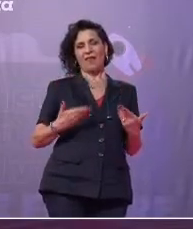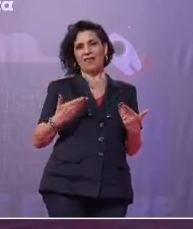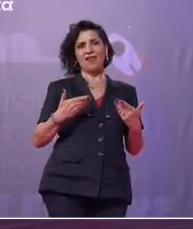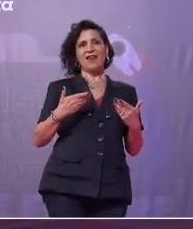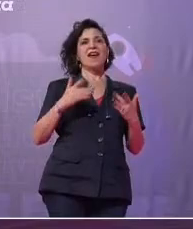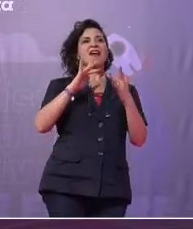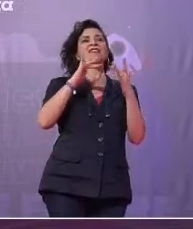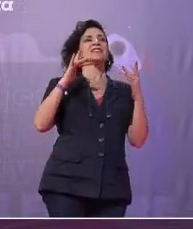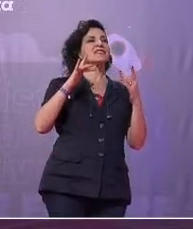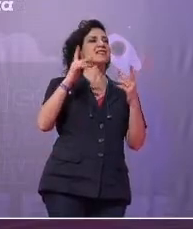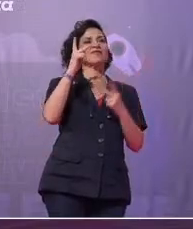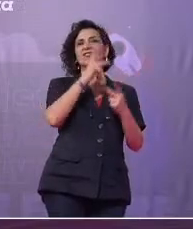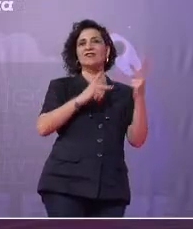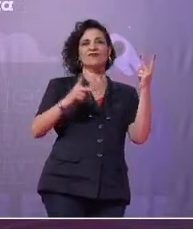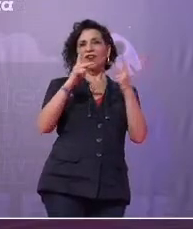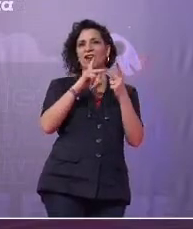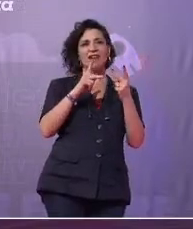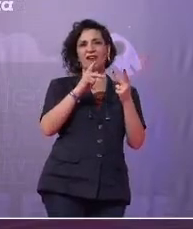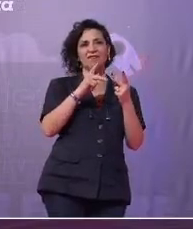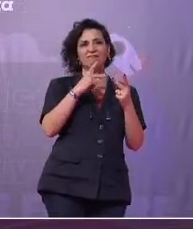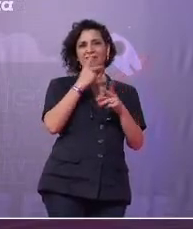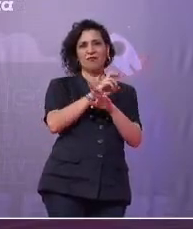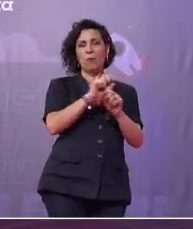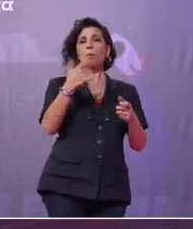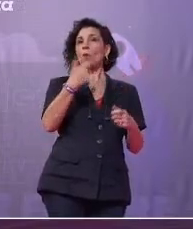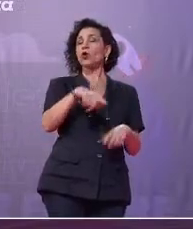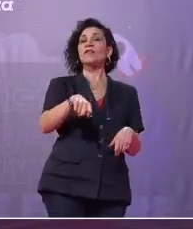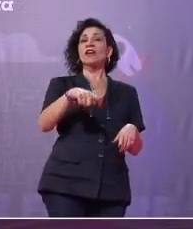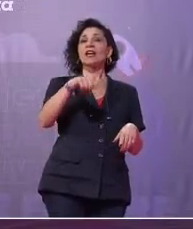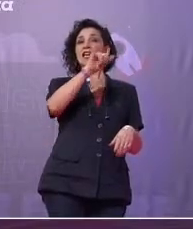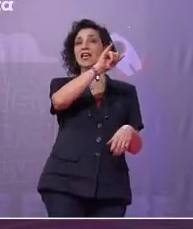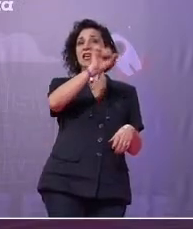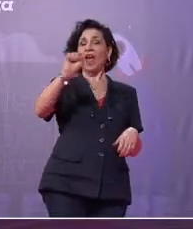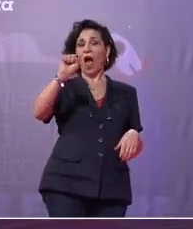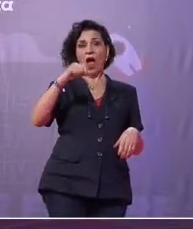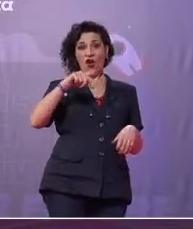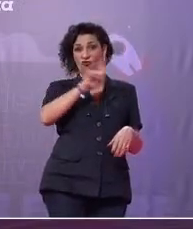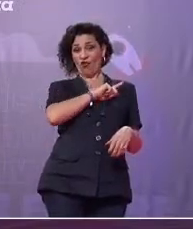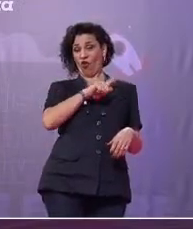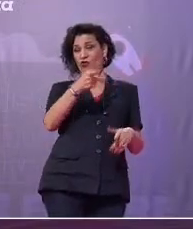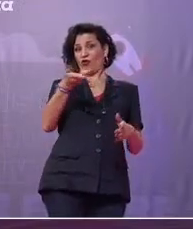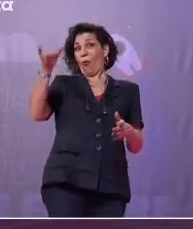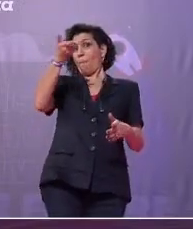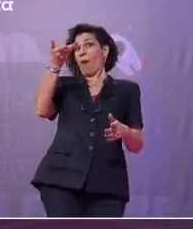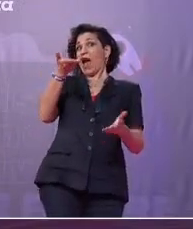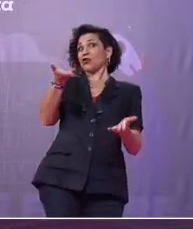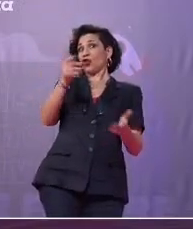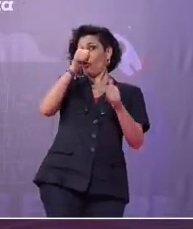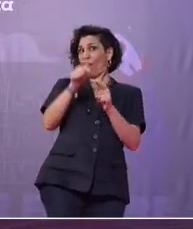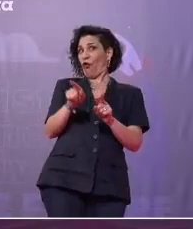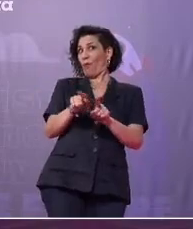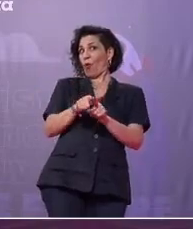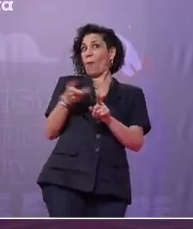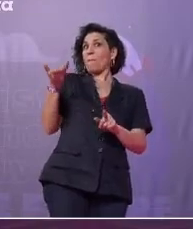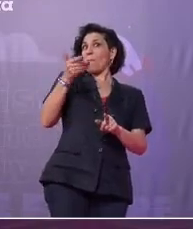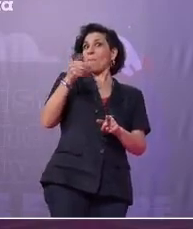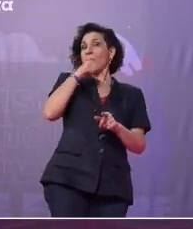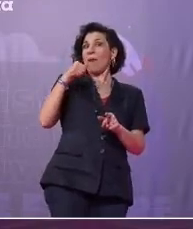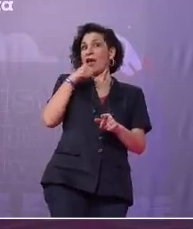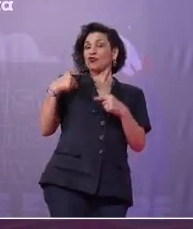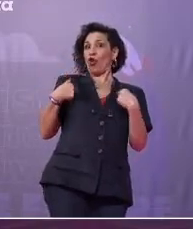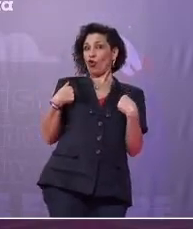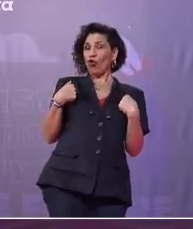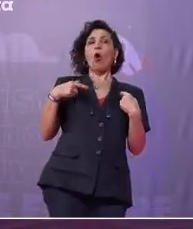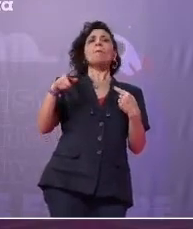ricerca perché semplicemente le intelligenze artificiali il nostro super maggior Domo cercherà direttamente le informazioni per noi che cosa vuol